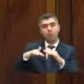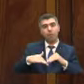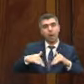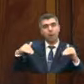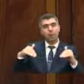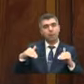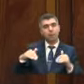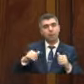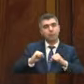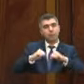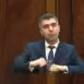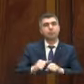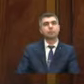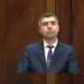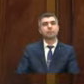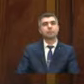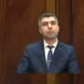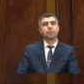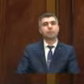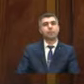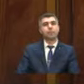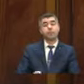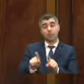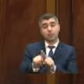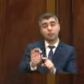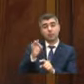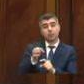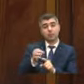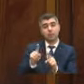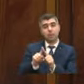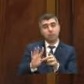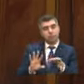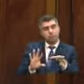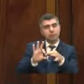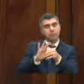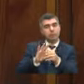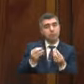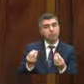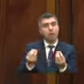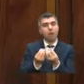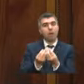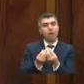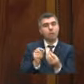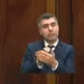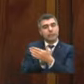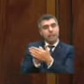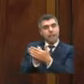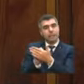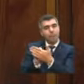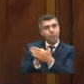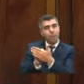مؤسسة مجلس النواب، موقرة باعتباره أساس التعاقد وأساس المحاسبة وأساس